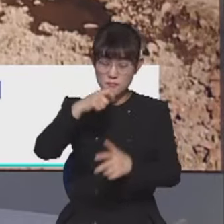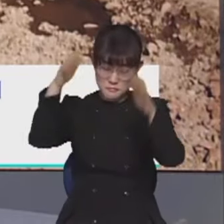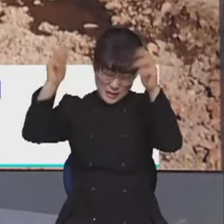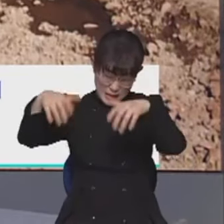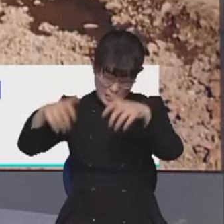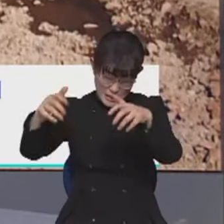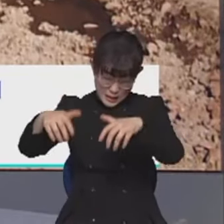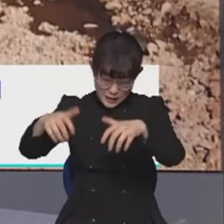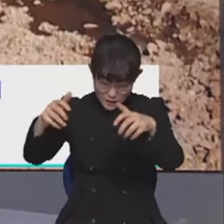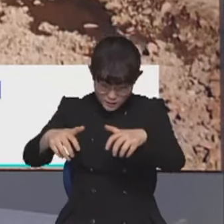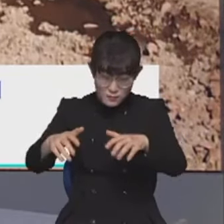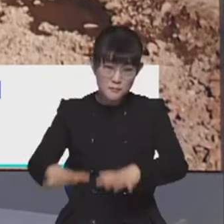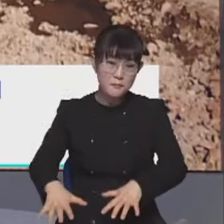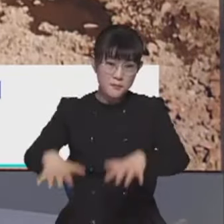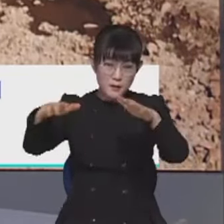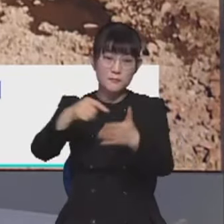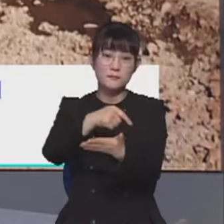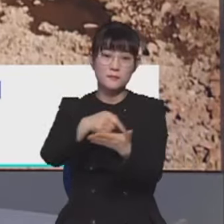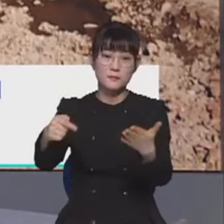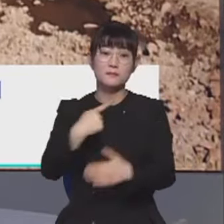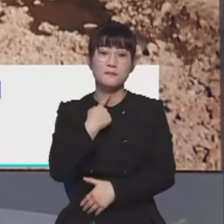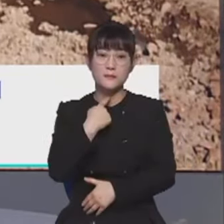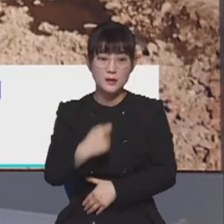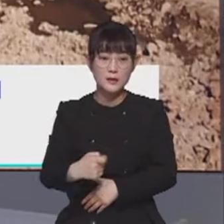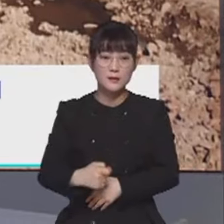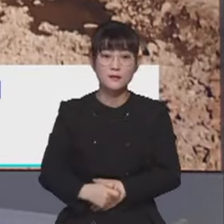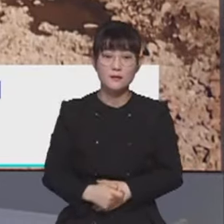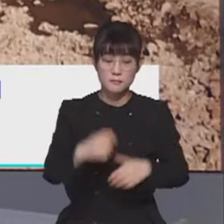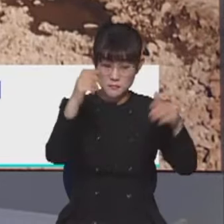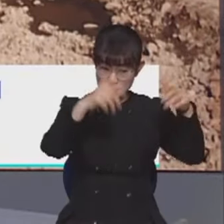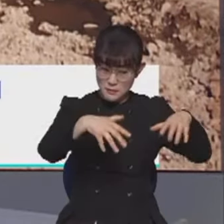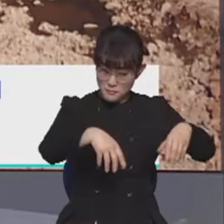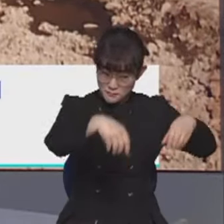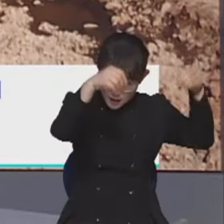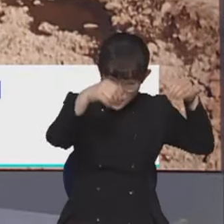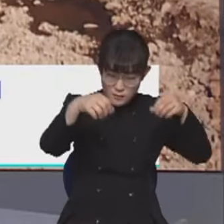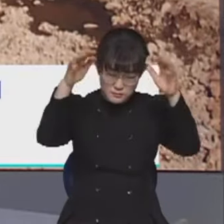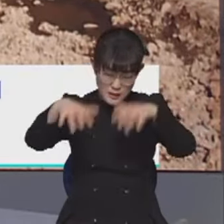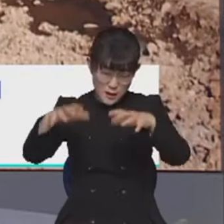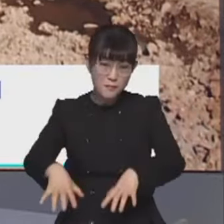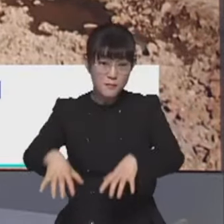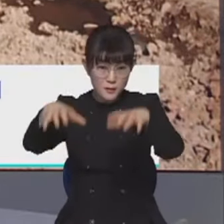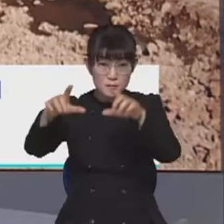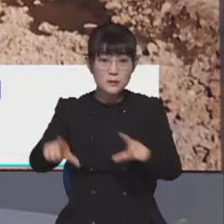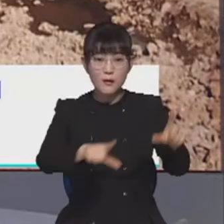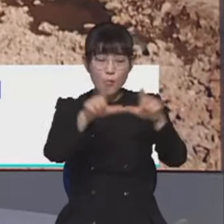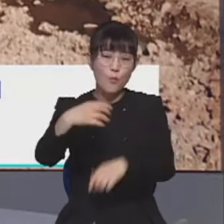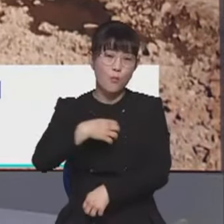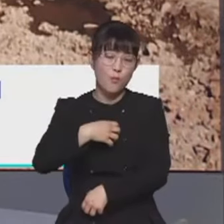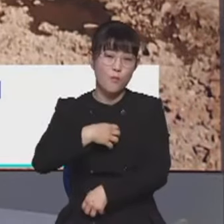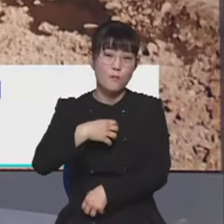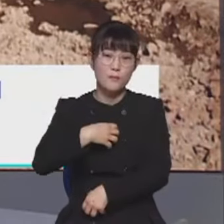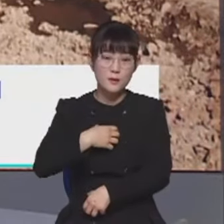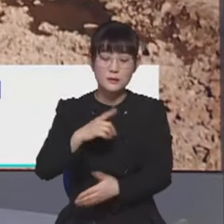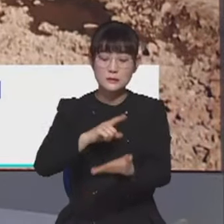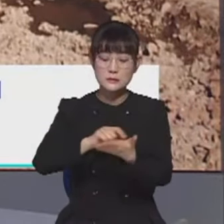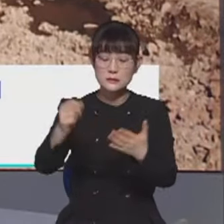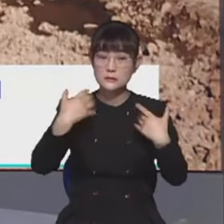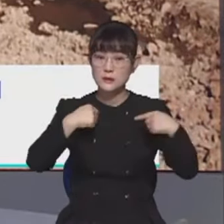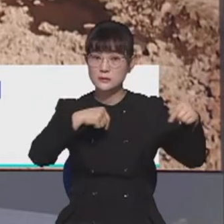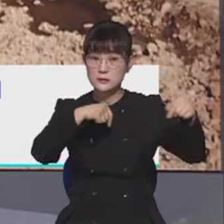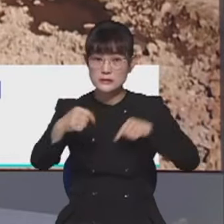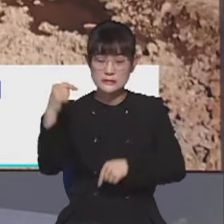역대급 장마로 피해를 입었습니다 극한으로 치닫는 기후가 삶의 터전을 위협하고 있는데요 지자체의 철저한